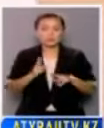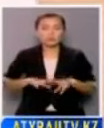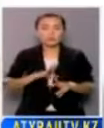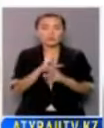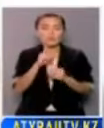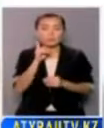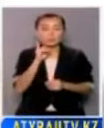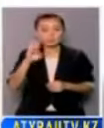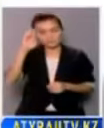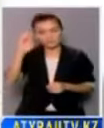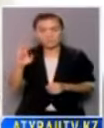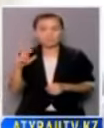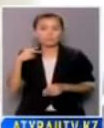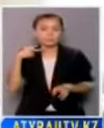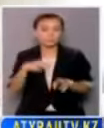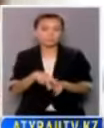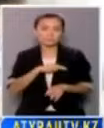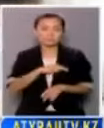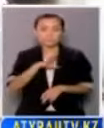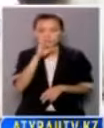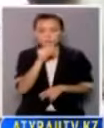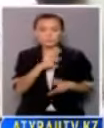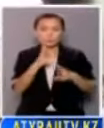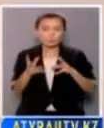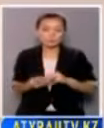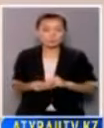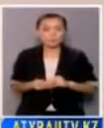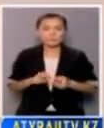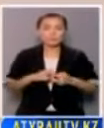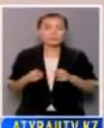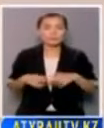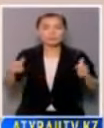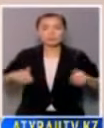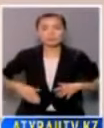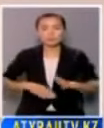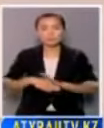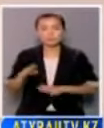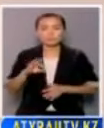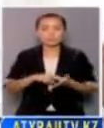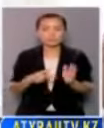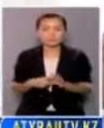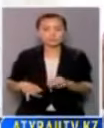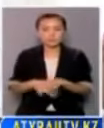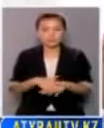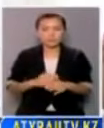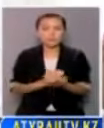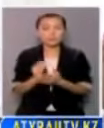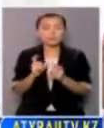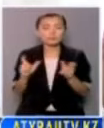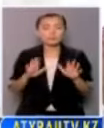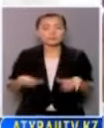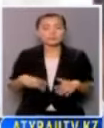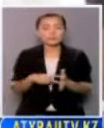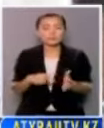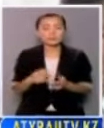түбінде жастарды мемлекетке масылдыққа үйретеді дейді ол. Оның пікірінше, осы мәселені шешудің оңтайлы жолы еліміздегі жоғары оқу